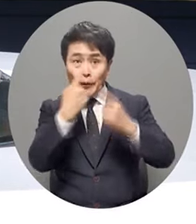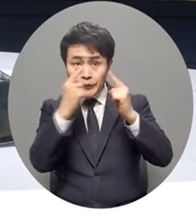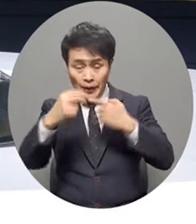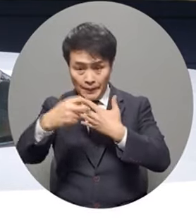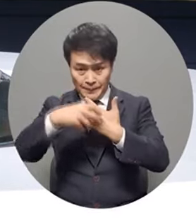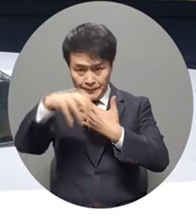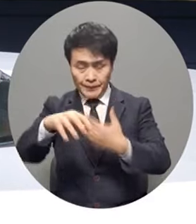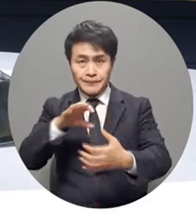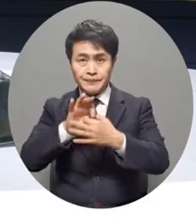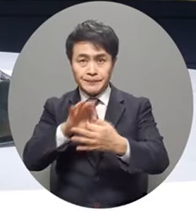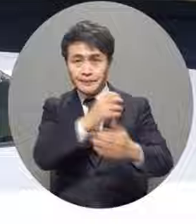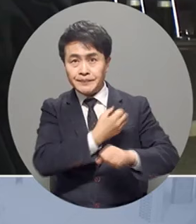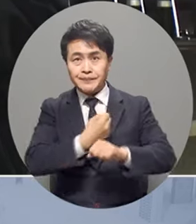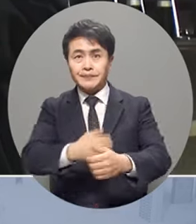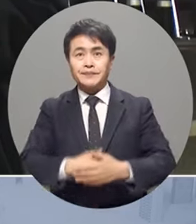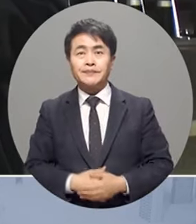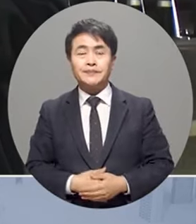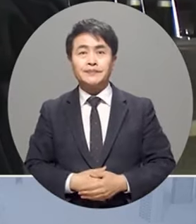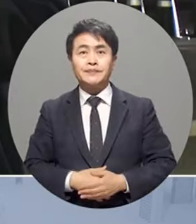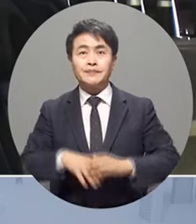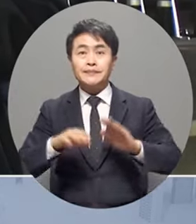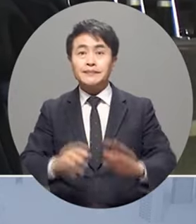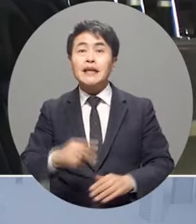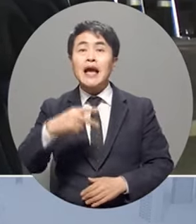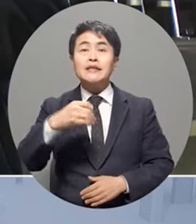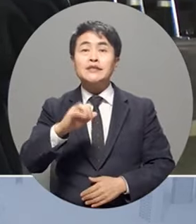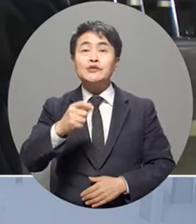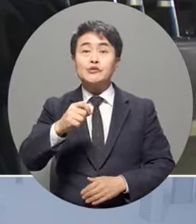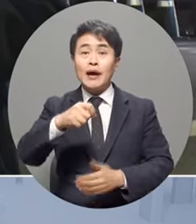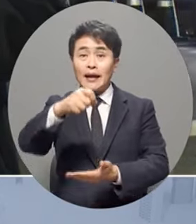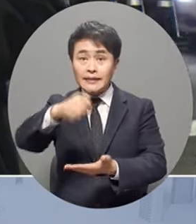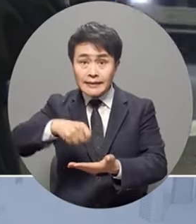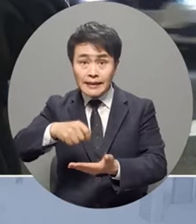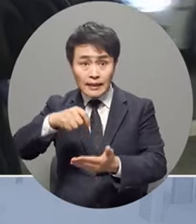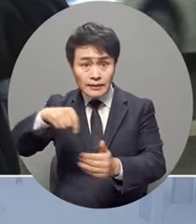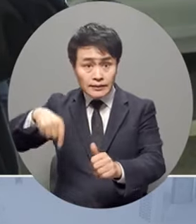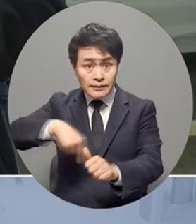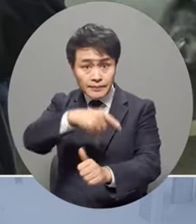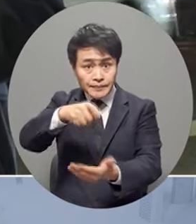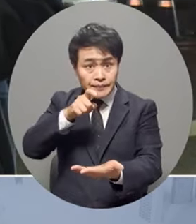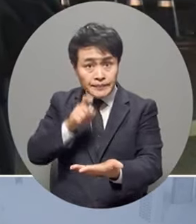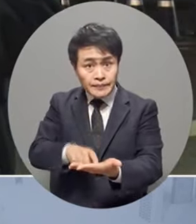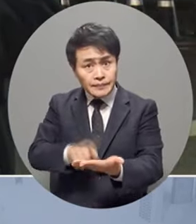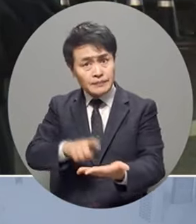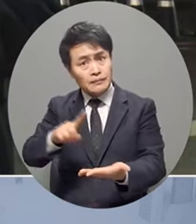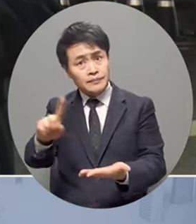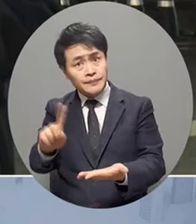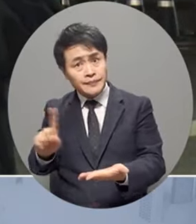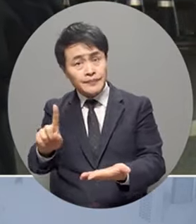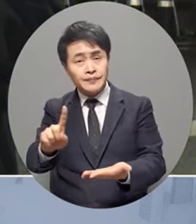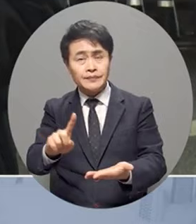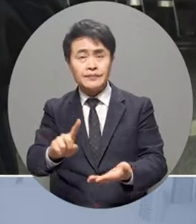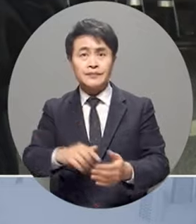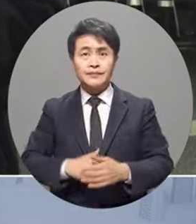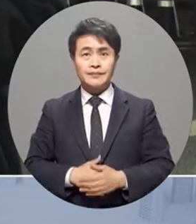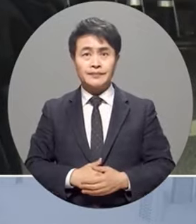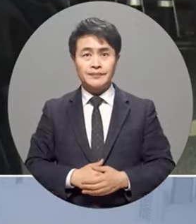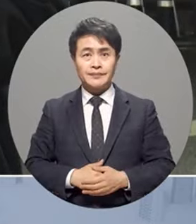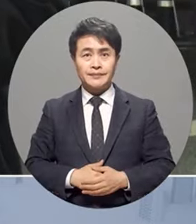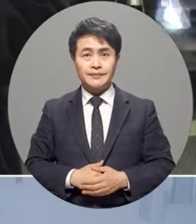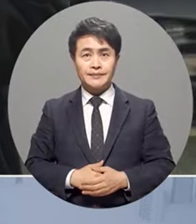있는 취재기자 연결하겠습니다. 신수아 기자, 응급실 상황이 가장 안 좋을 텐데 걱정됩니다. 어땠습니까?